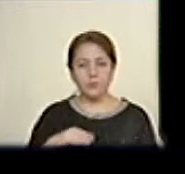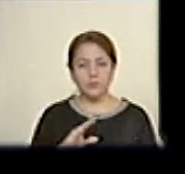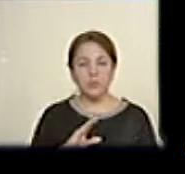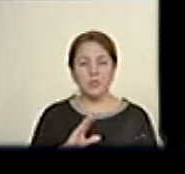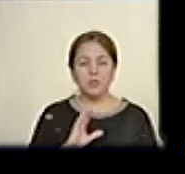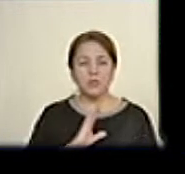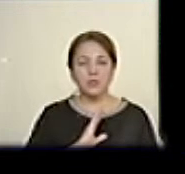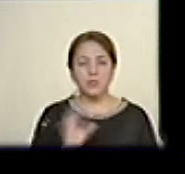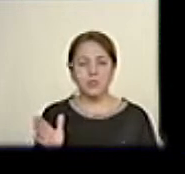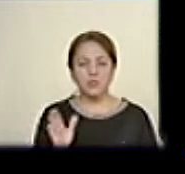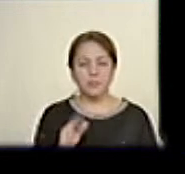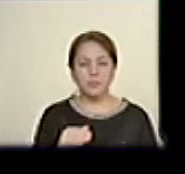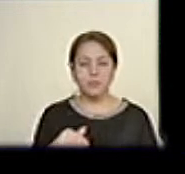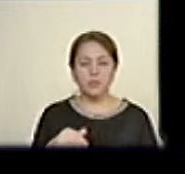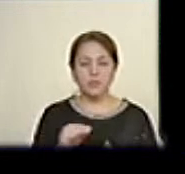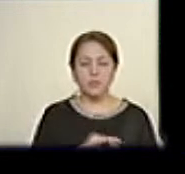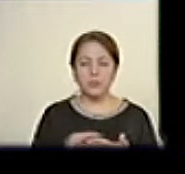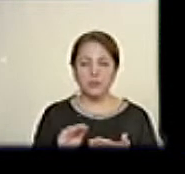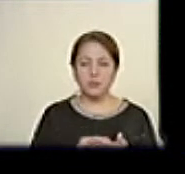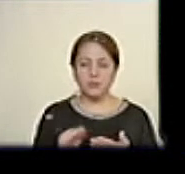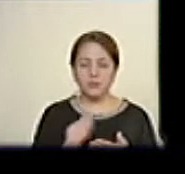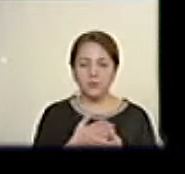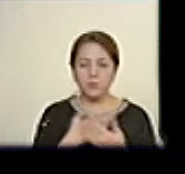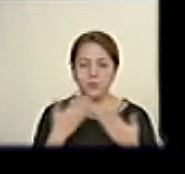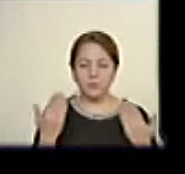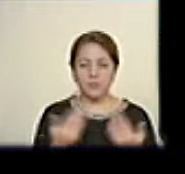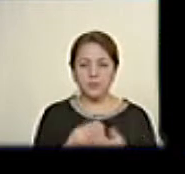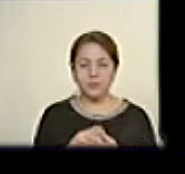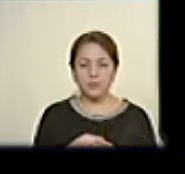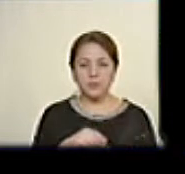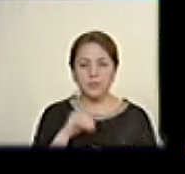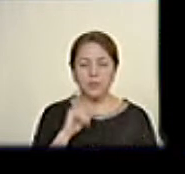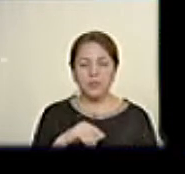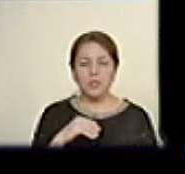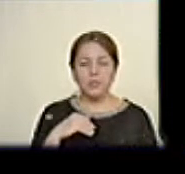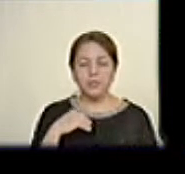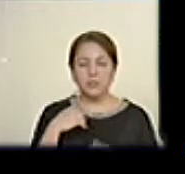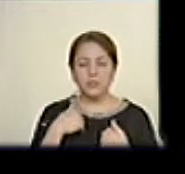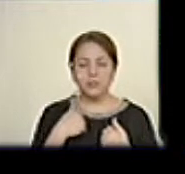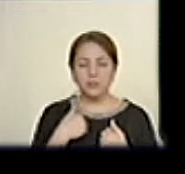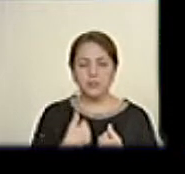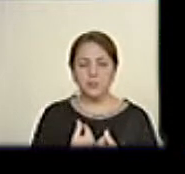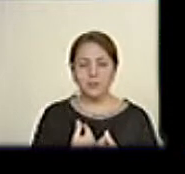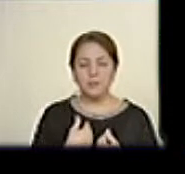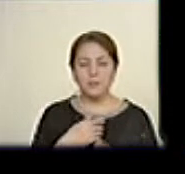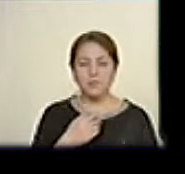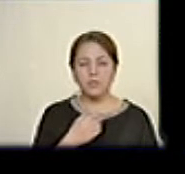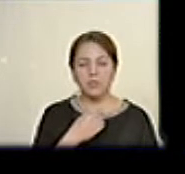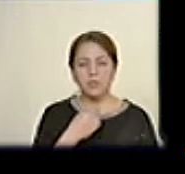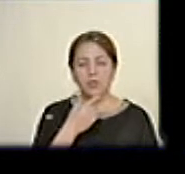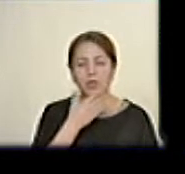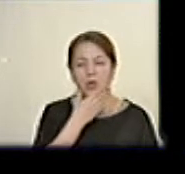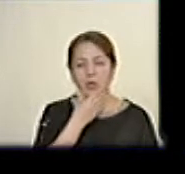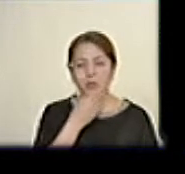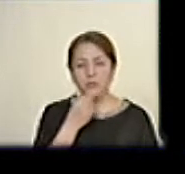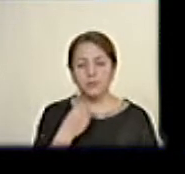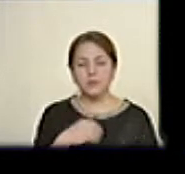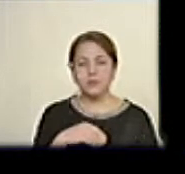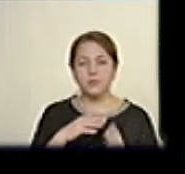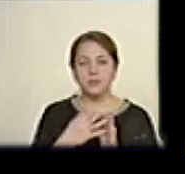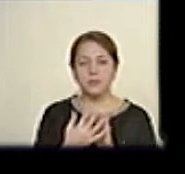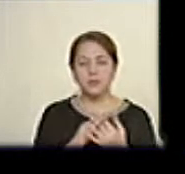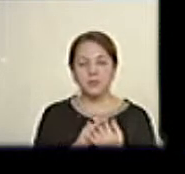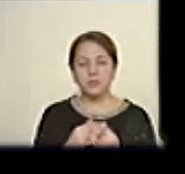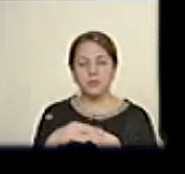так передать не только красоту, но и тоскливое очарование села, заставить читателя почувствовать